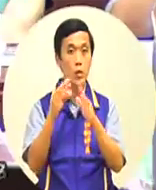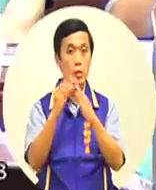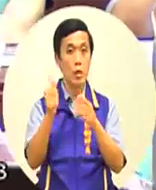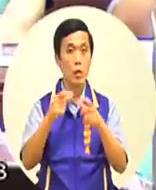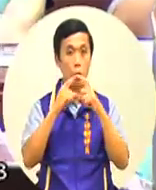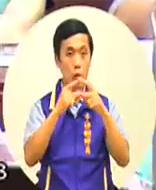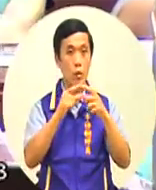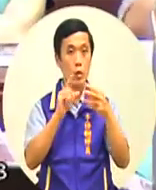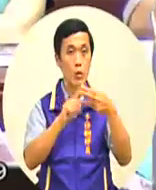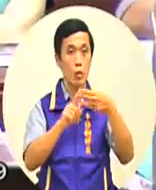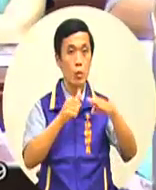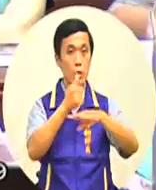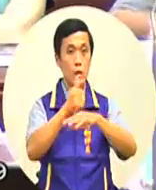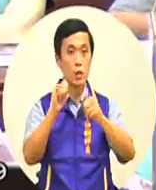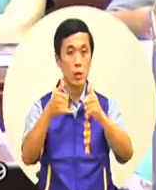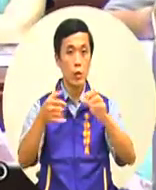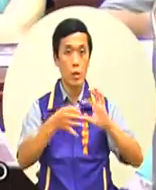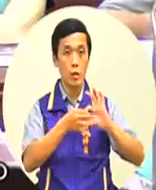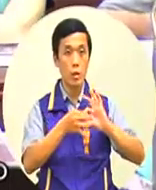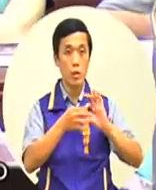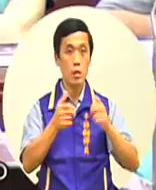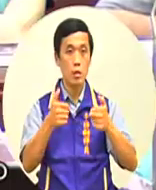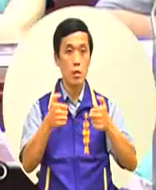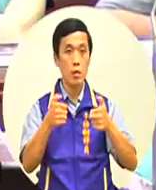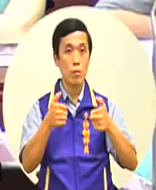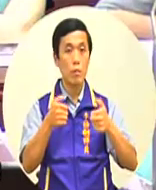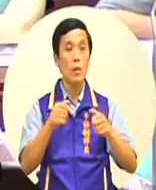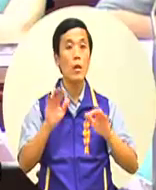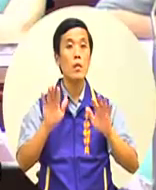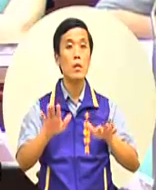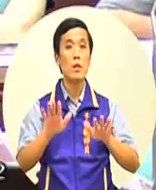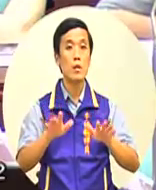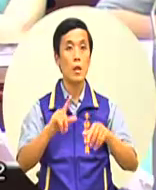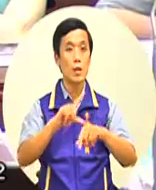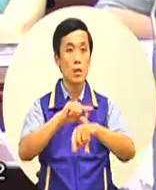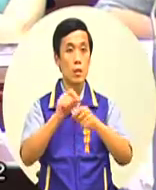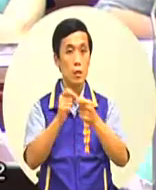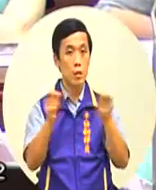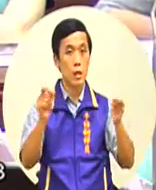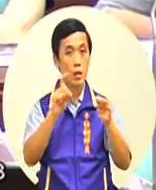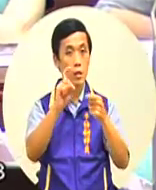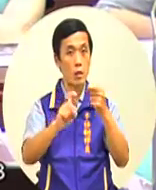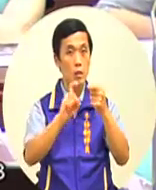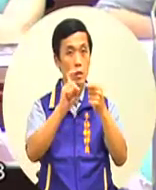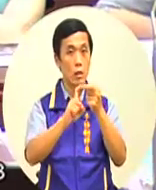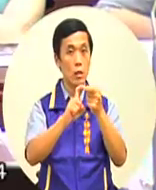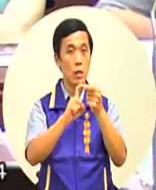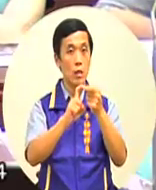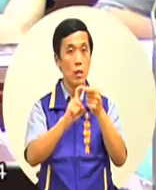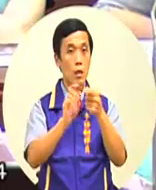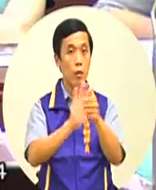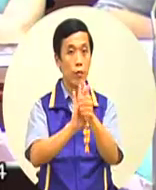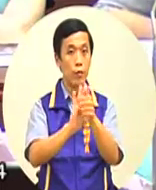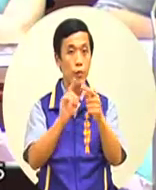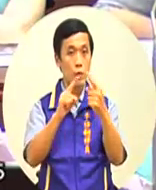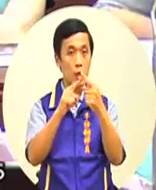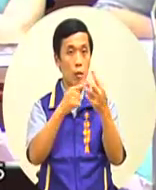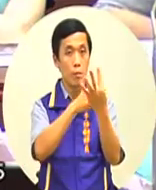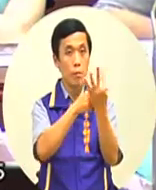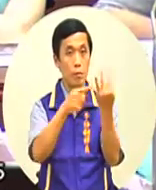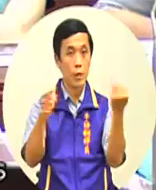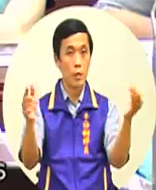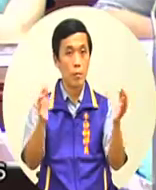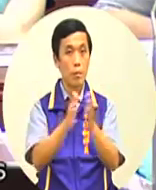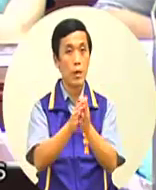谢谢主席，谢谢议员的关心哦。我们目前长照10年的服务人数好、